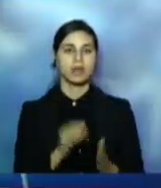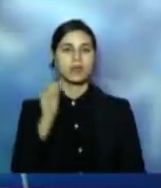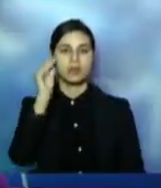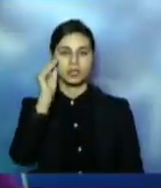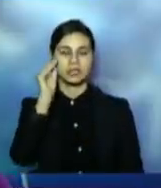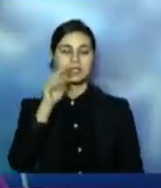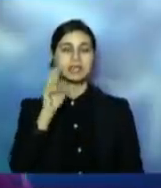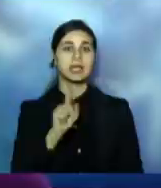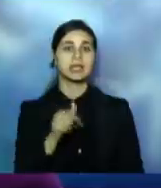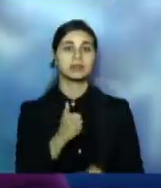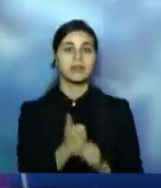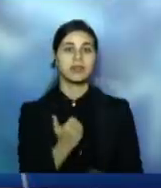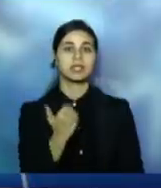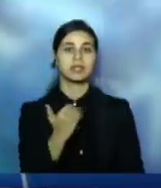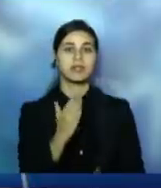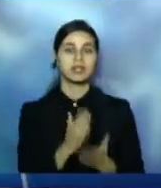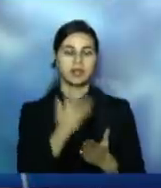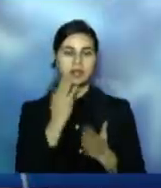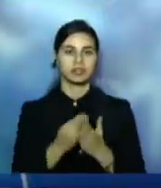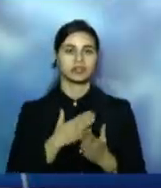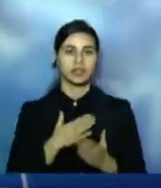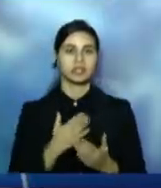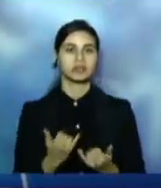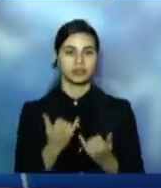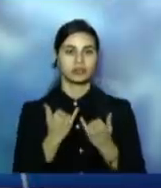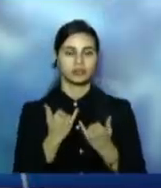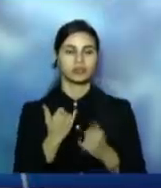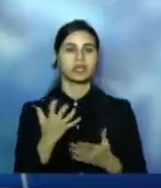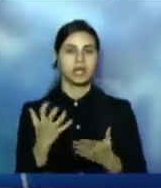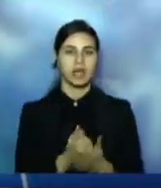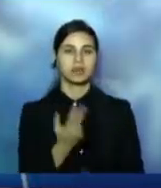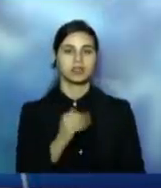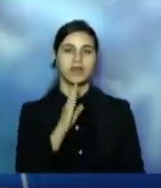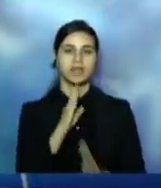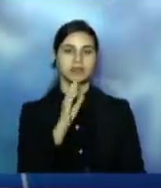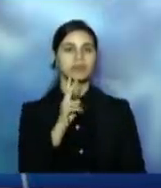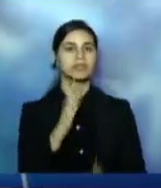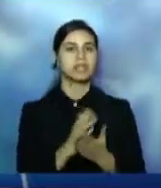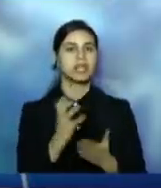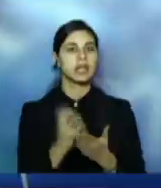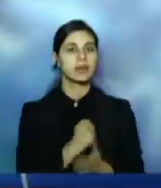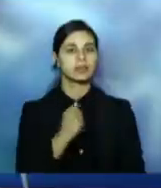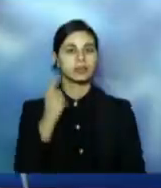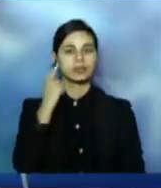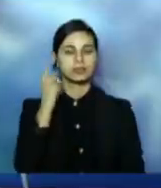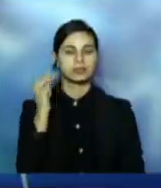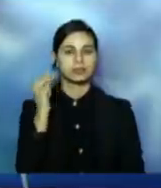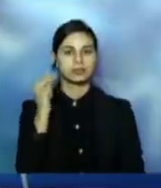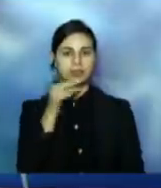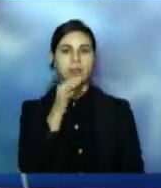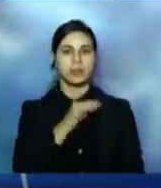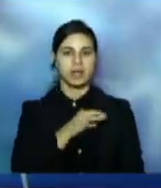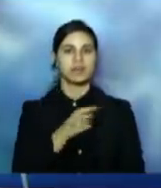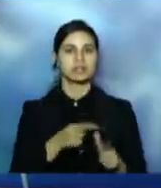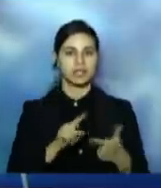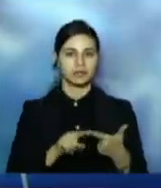პოზიცია და რაც მთავარია, თქვენ ხართ ჩვენი თანამზრახველი. თქვენ რა თქმა უნდა გაიმარჯვეთ. Facebook-ზე ვინ ყავს გამარჯვებული? მეტყვი ან მე ხა